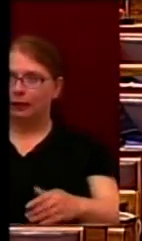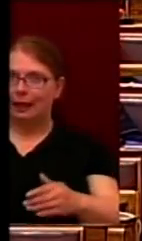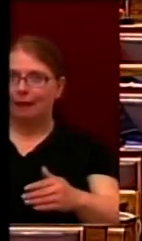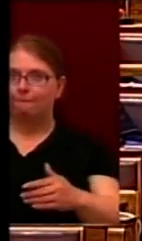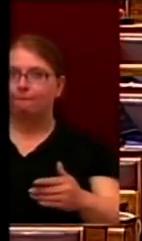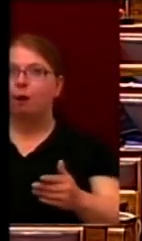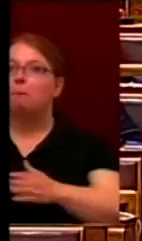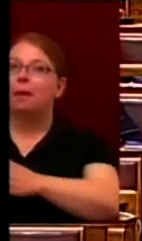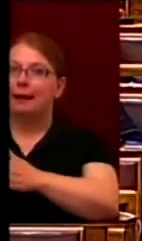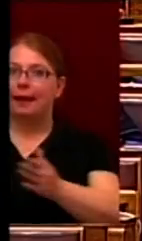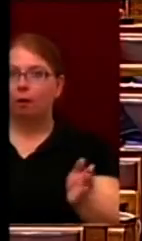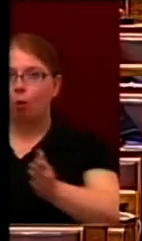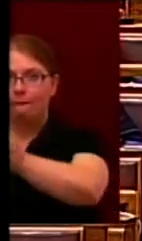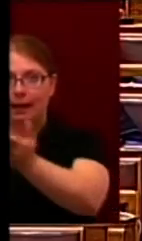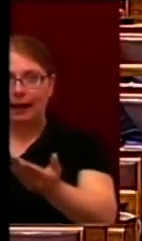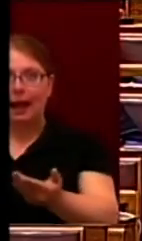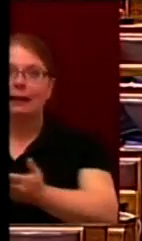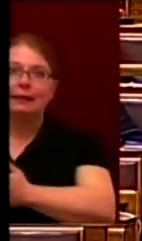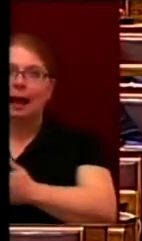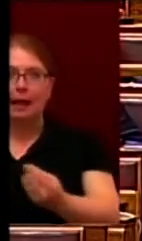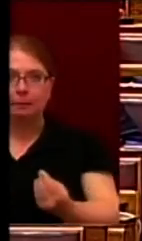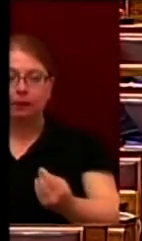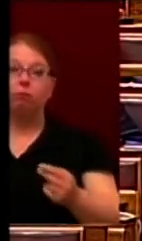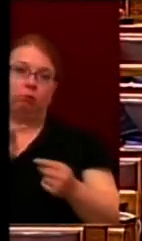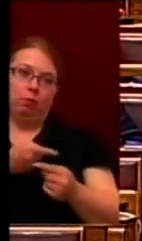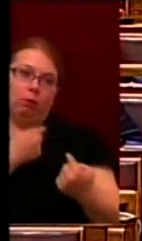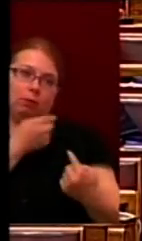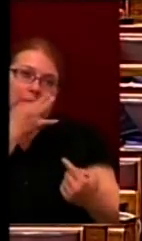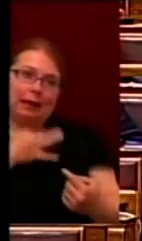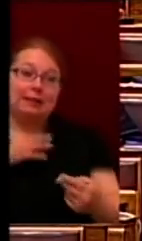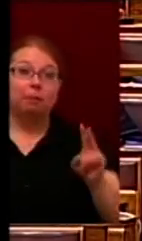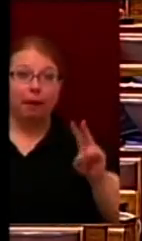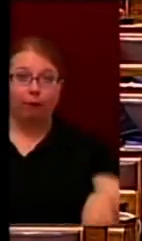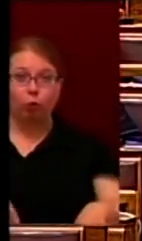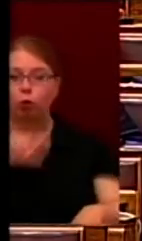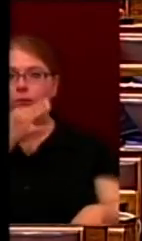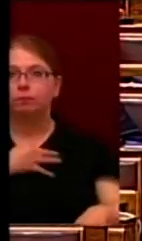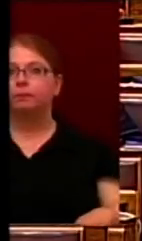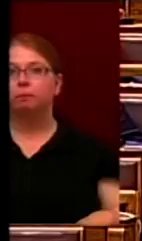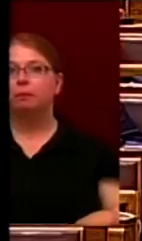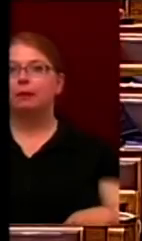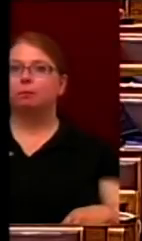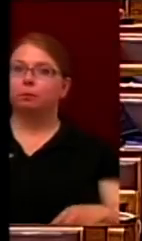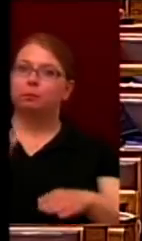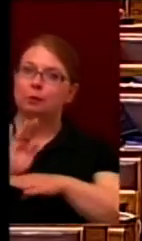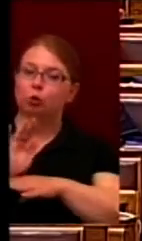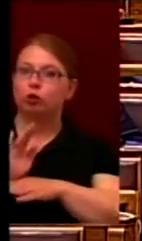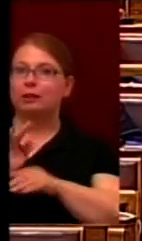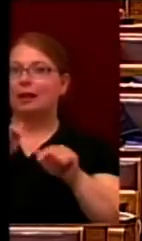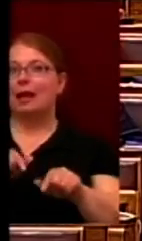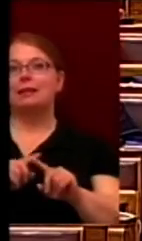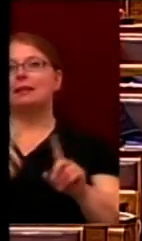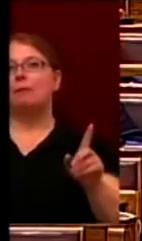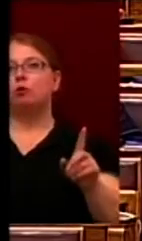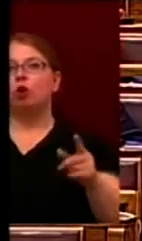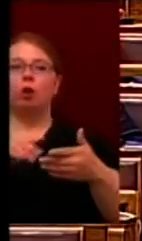merre konvergált, mi volt az iránya, és az, hogy megvalósul, amit ön is kérdezett, képviselő, hogy mi a biztosíték arra, hogy ez nem csak egy malaszt